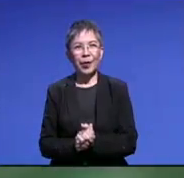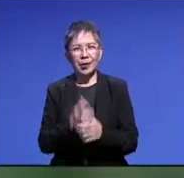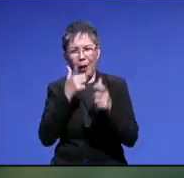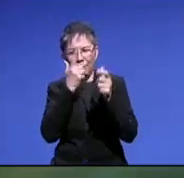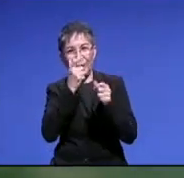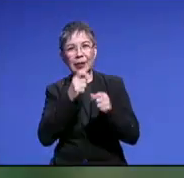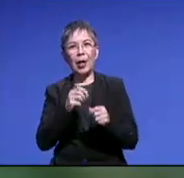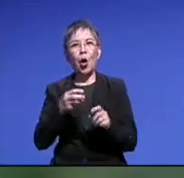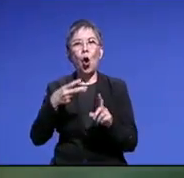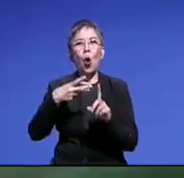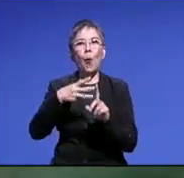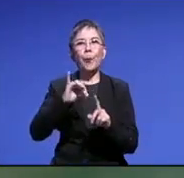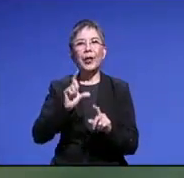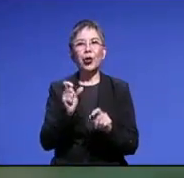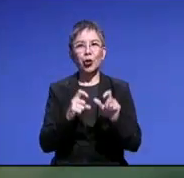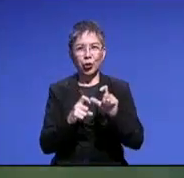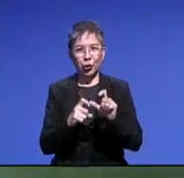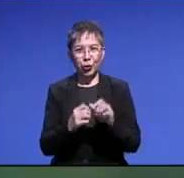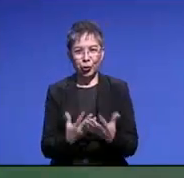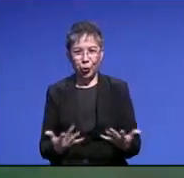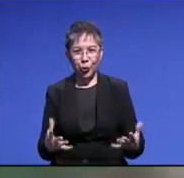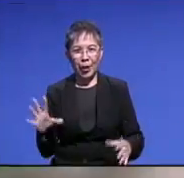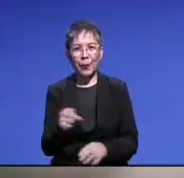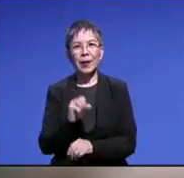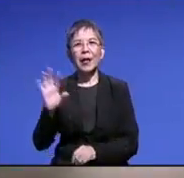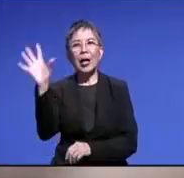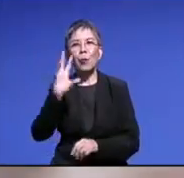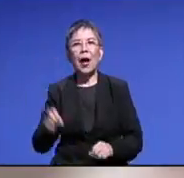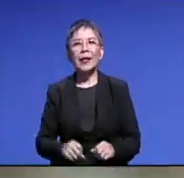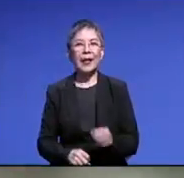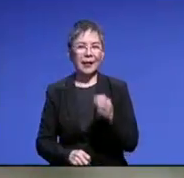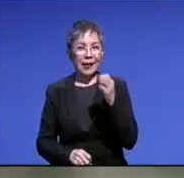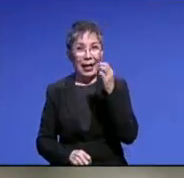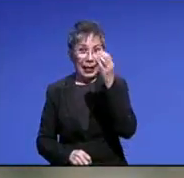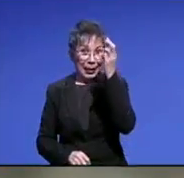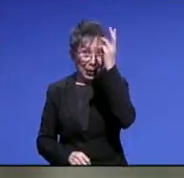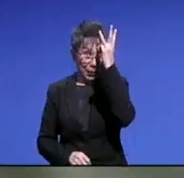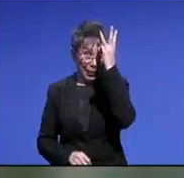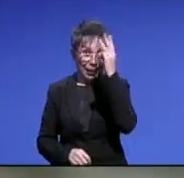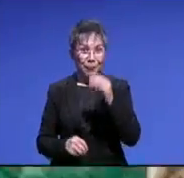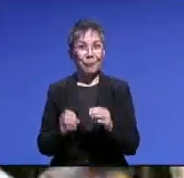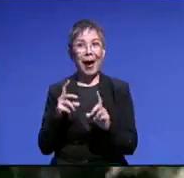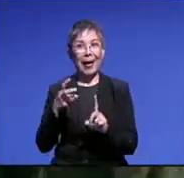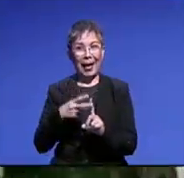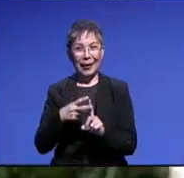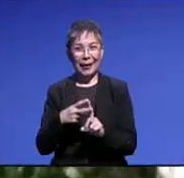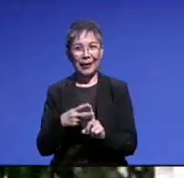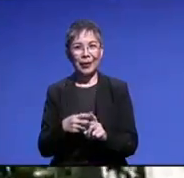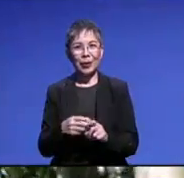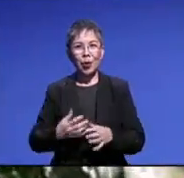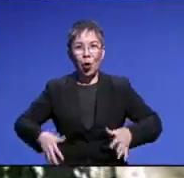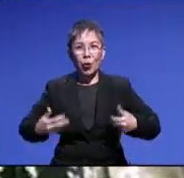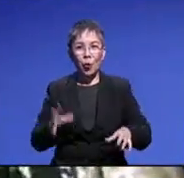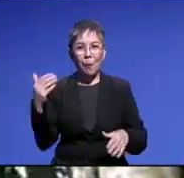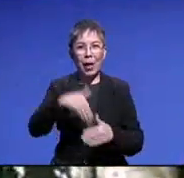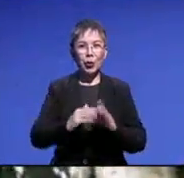Setelah sempat lepas saat akan ditangkap warga Gunung Pure, Kabupaten Barito Utara, Kalimantan Tengah, akhirnya orangutan jantan yang masuk ke perkampungan berhasil